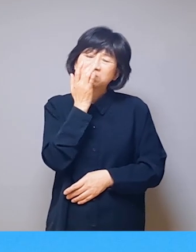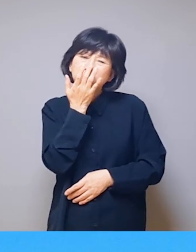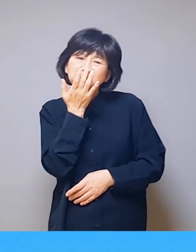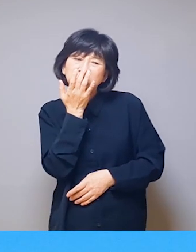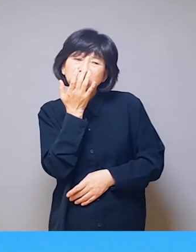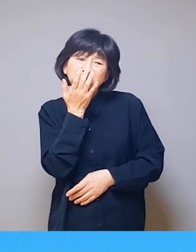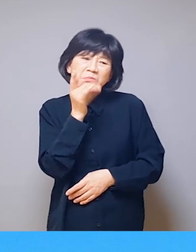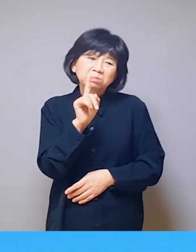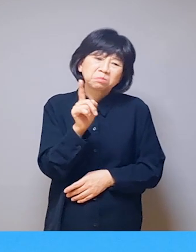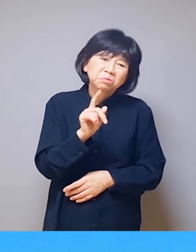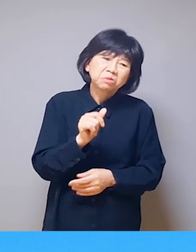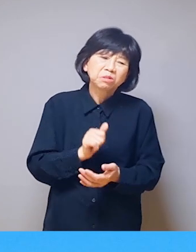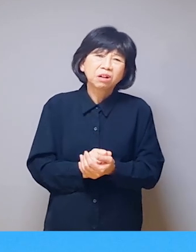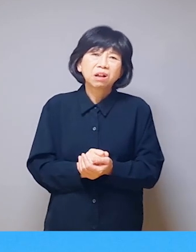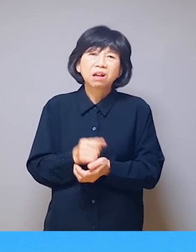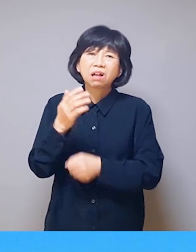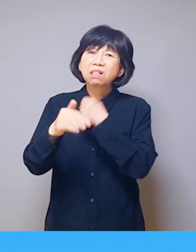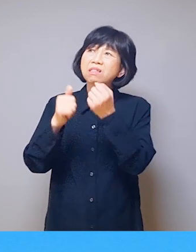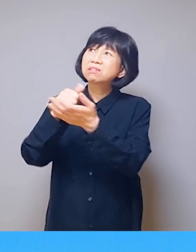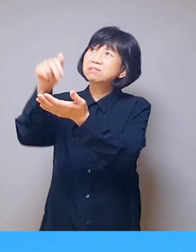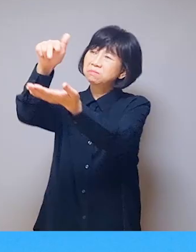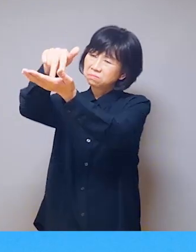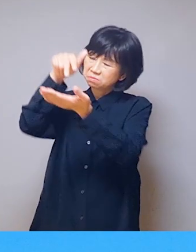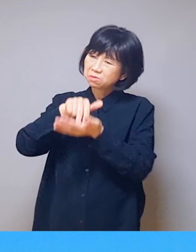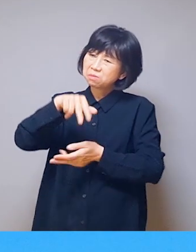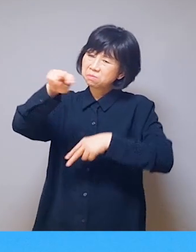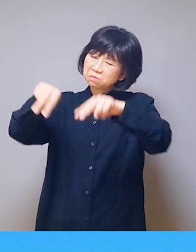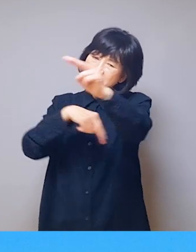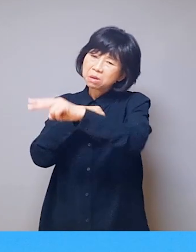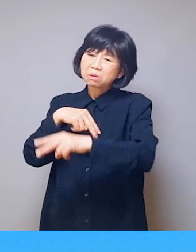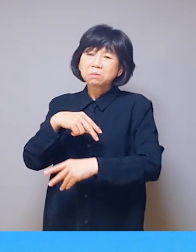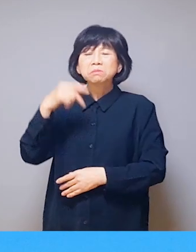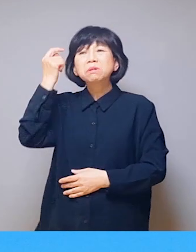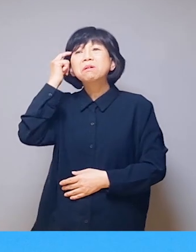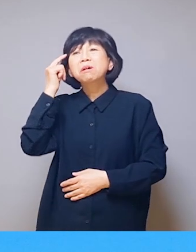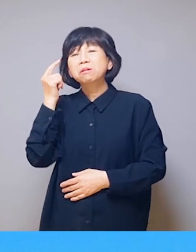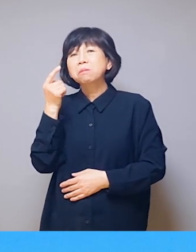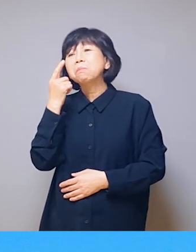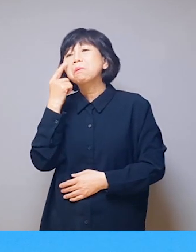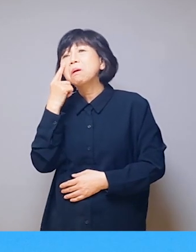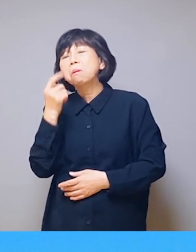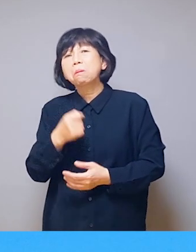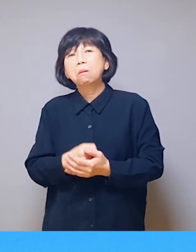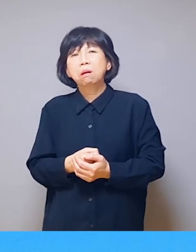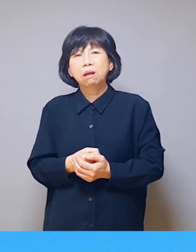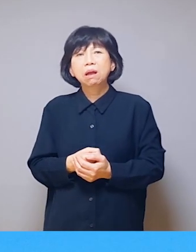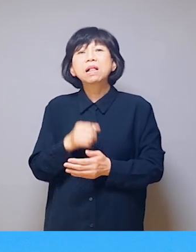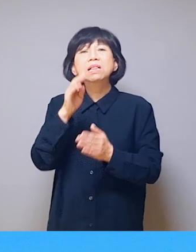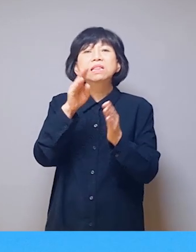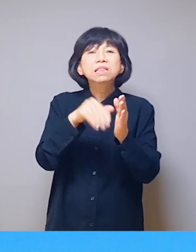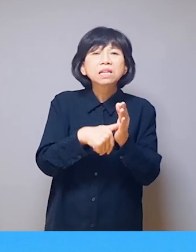하나님 입장 바꿔 생각해 보세요. 하나님 이해가 되시겠어요? 이런 거가 있을 때도 하나님을 어떻게 해야 된다?